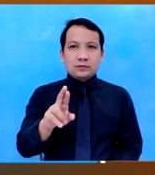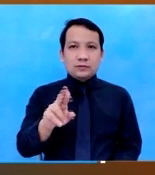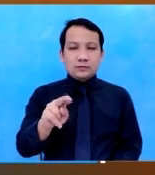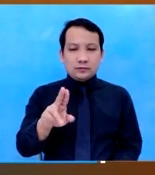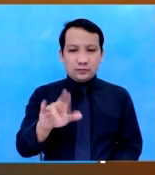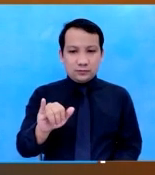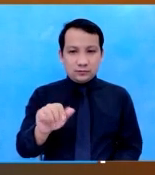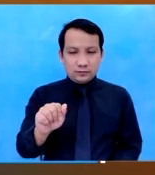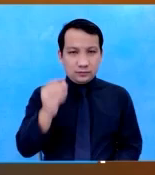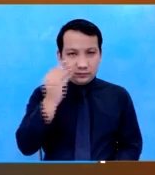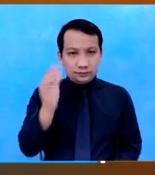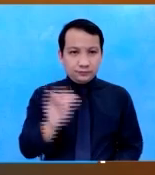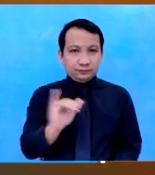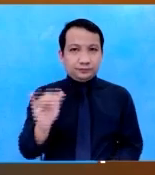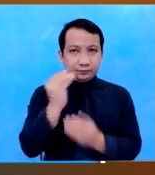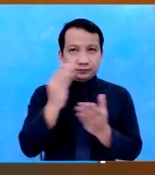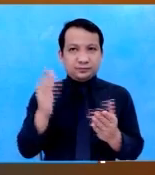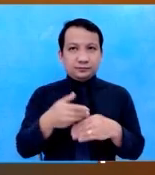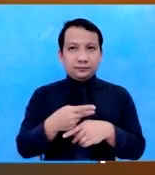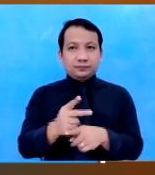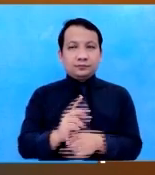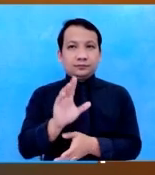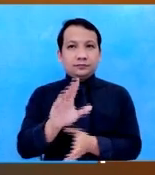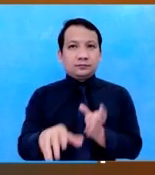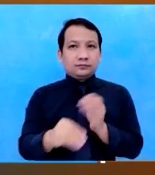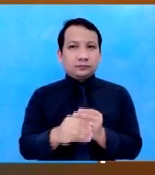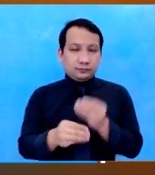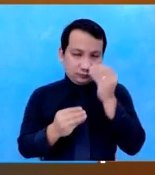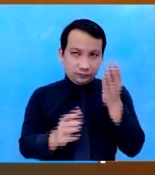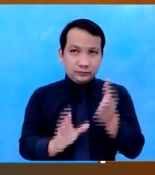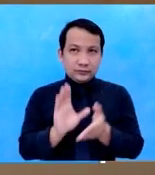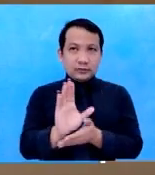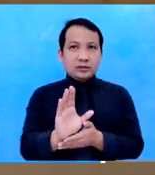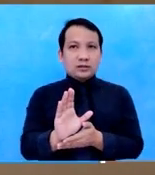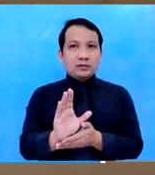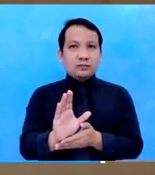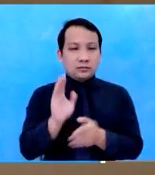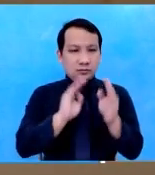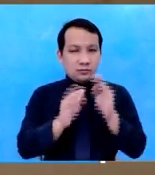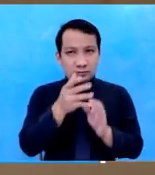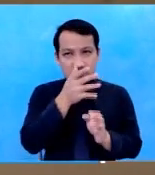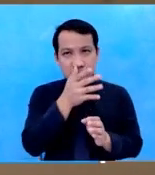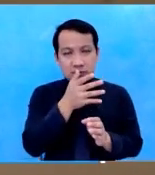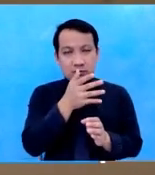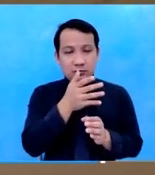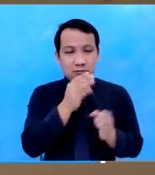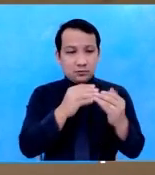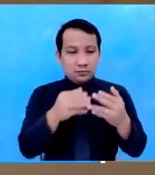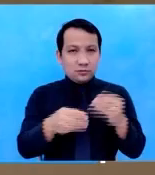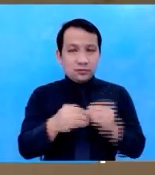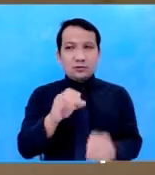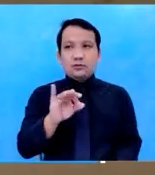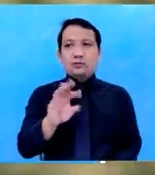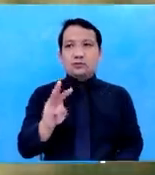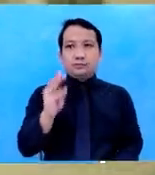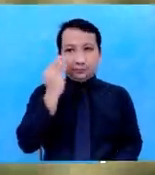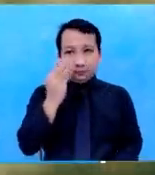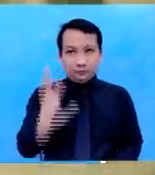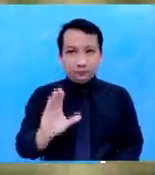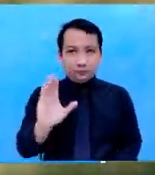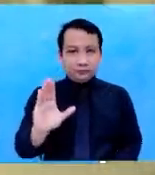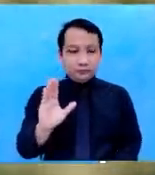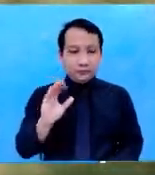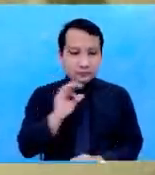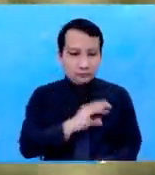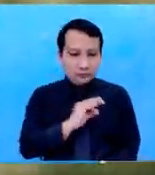agricultural productivity. We have been neglecting our agriculture. That's the problem. Ang ilang OFW na sinasabing na ikinabang sa